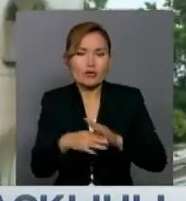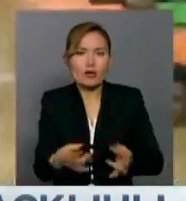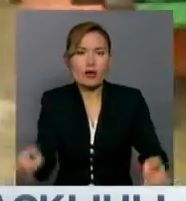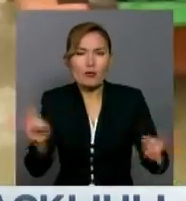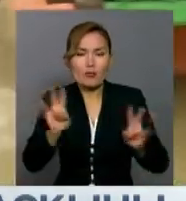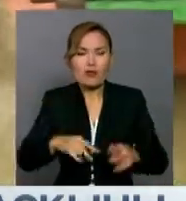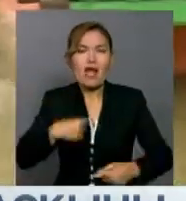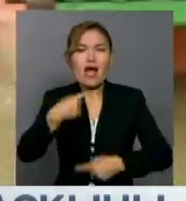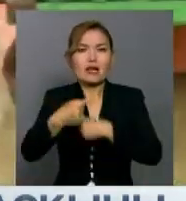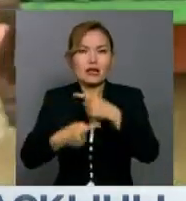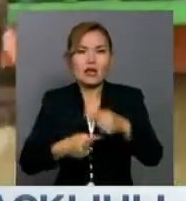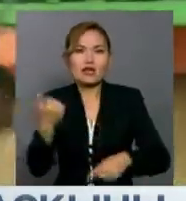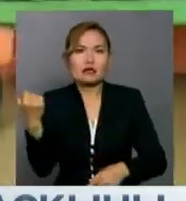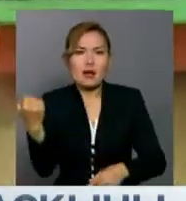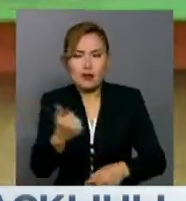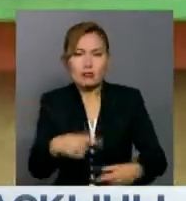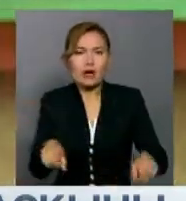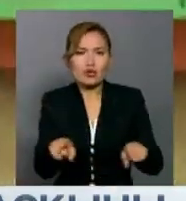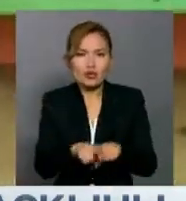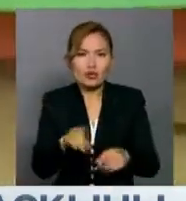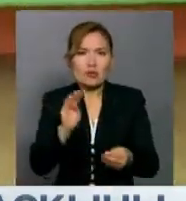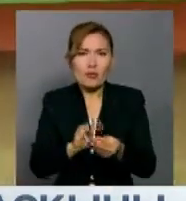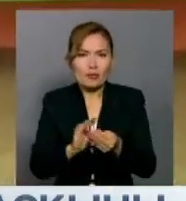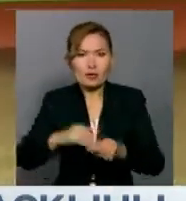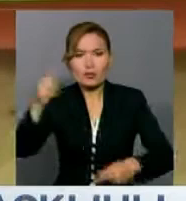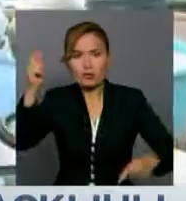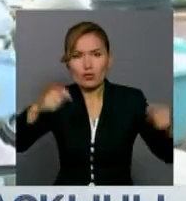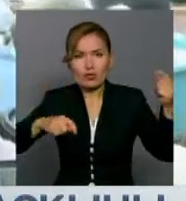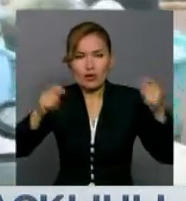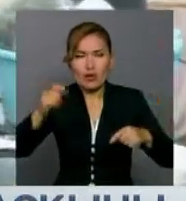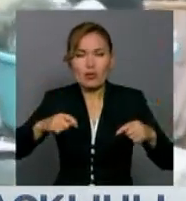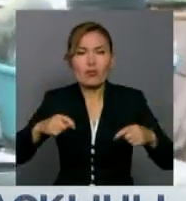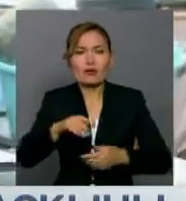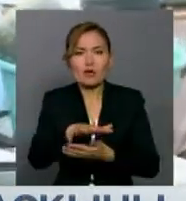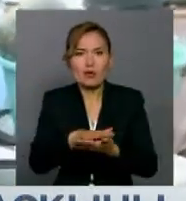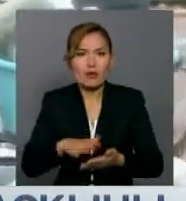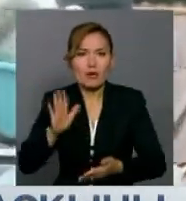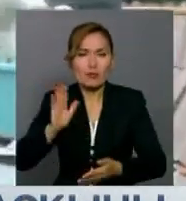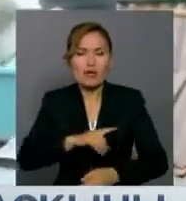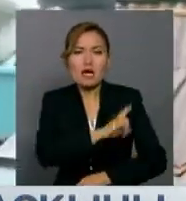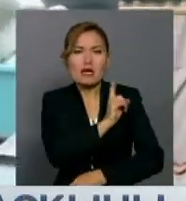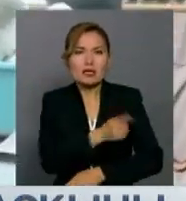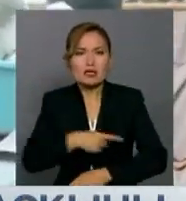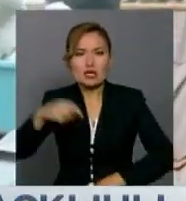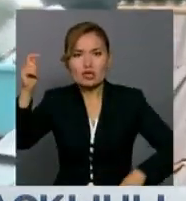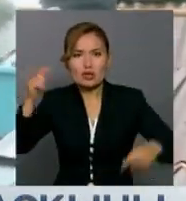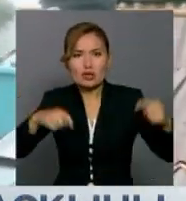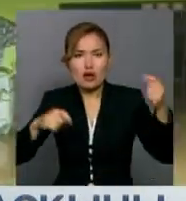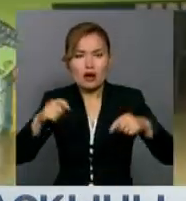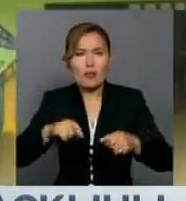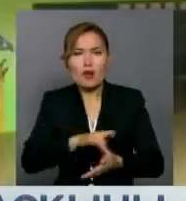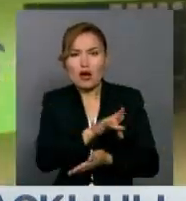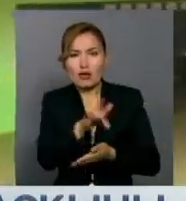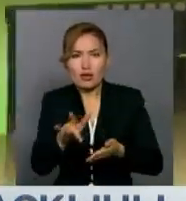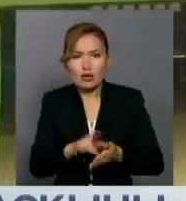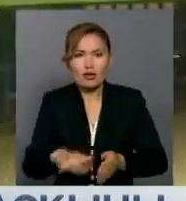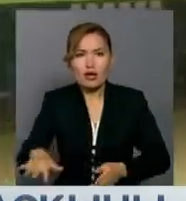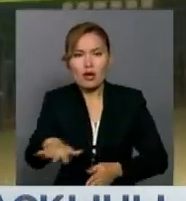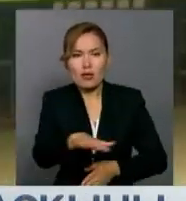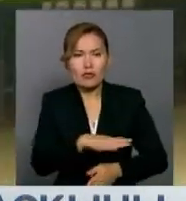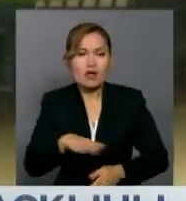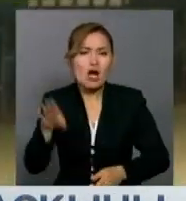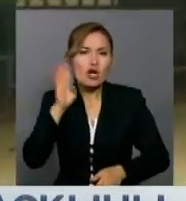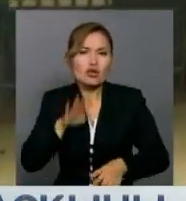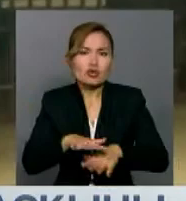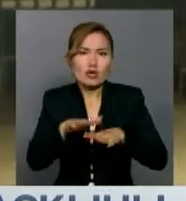келесі аптада жауынды болады деп ескертті. Ал ақштың орталық аймағында жауған жаңбырдан кейін Канзас-Сити қаласының оңтүстік